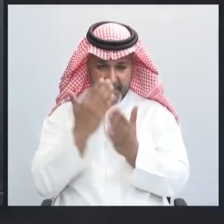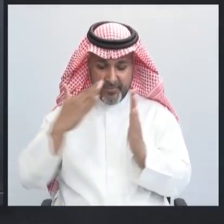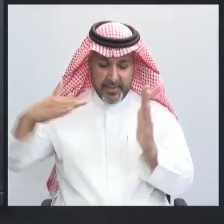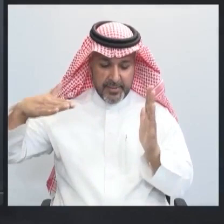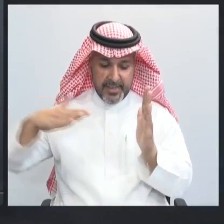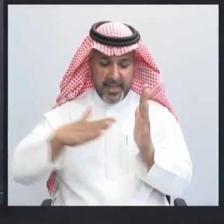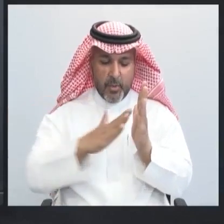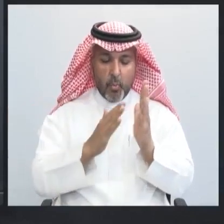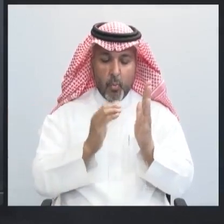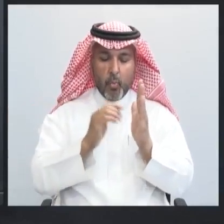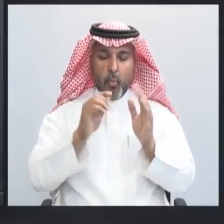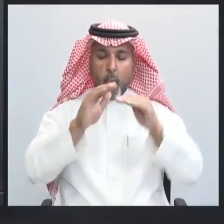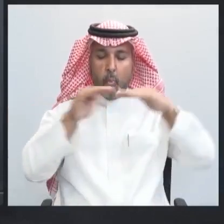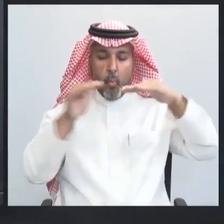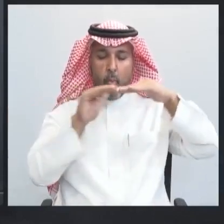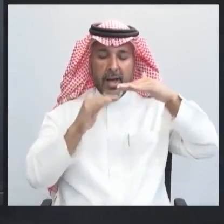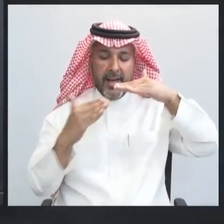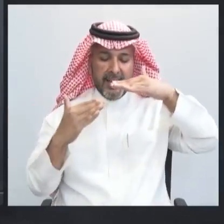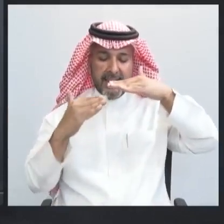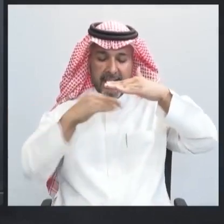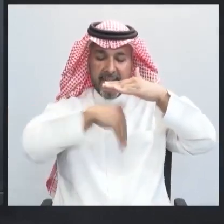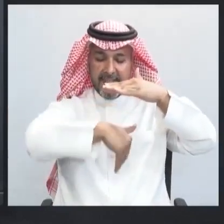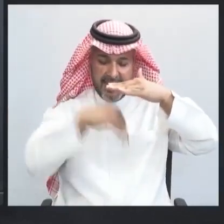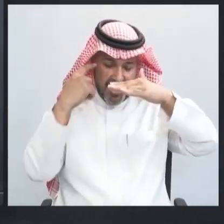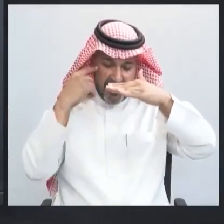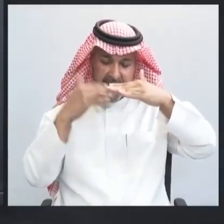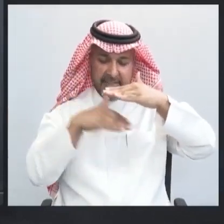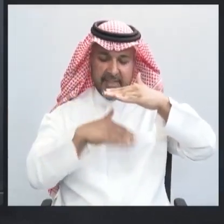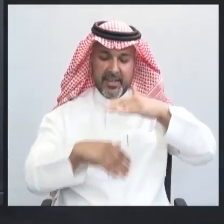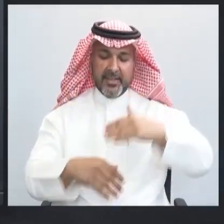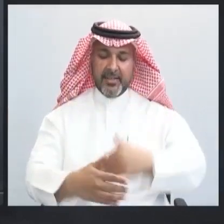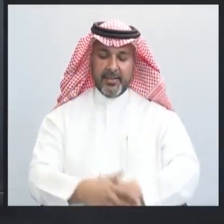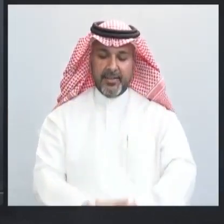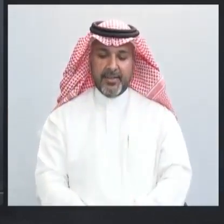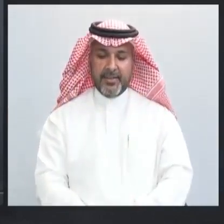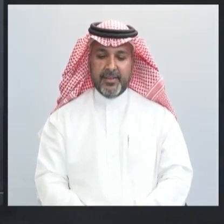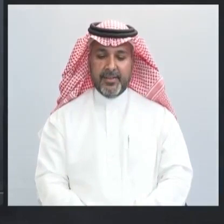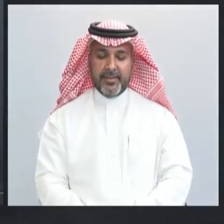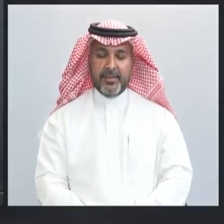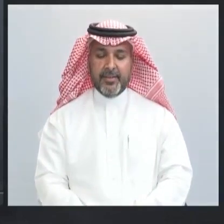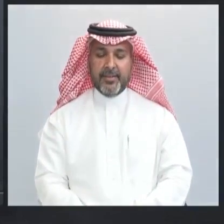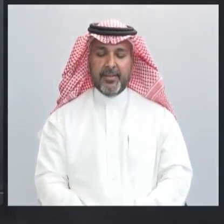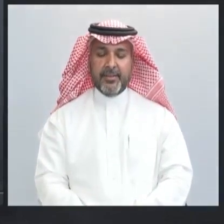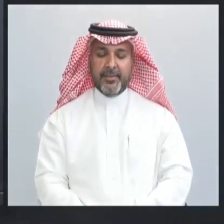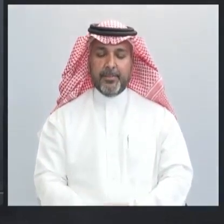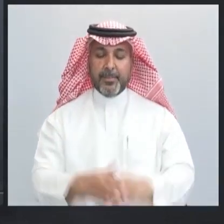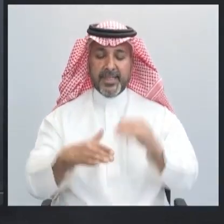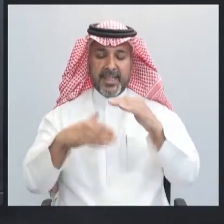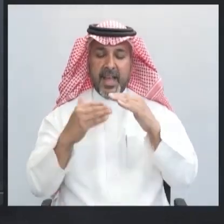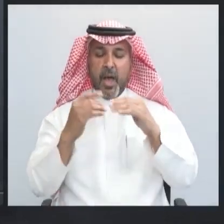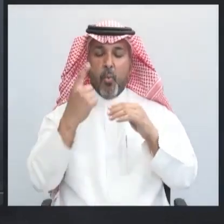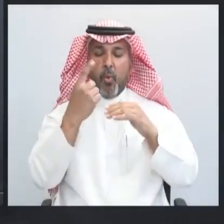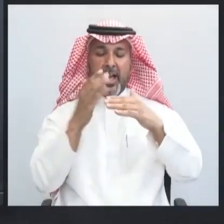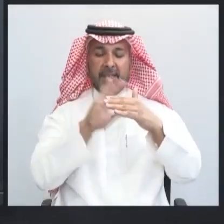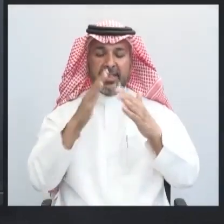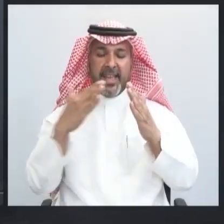الواحد ثم بعد ذلك بعد الخط الافقي واحد بدات الظهور من جديد الى موجب ما لا نهايه معنات ان مداها جميع